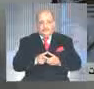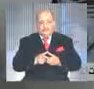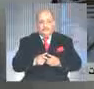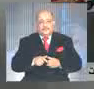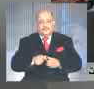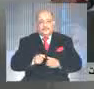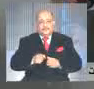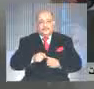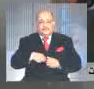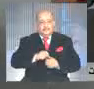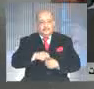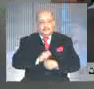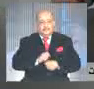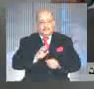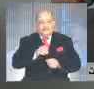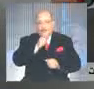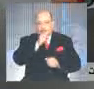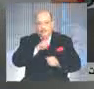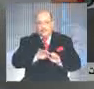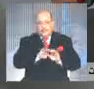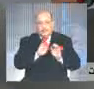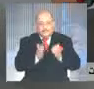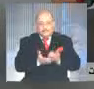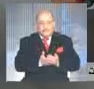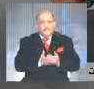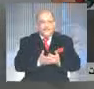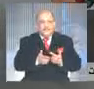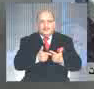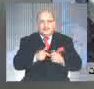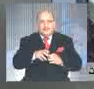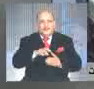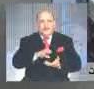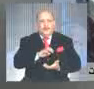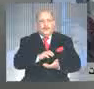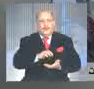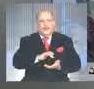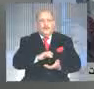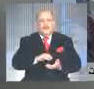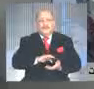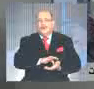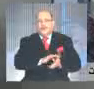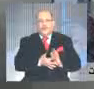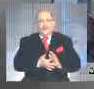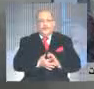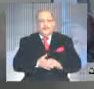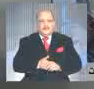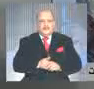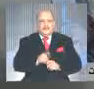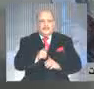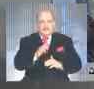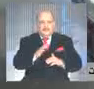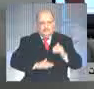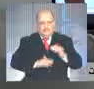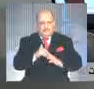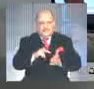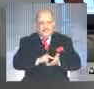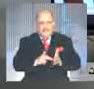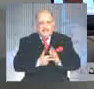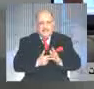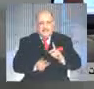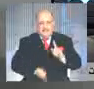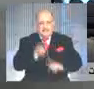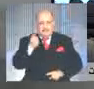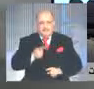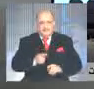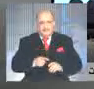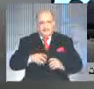مضافة للسلعة. هكذا يرى المختصون المشاركون في الدورة الأولى لصالون التغليف الغذائي والمشروبات. هو